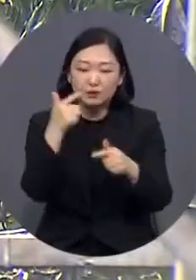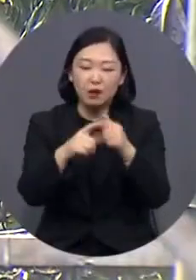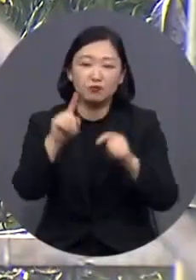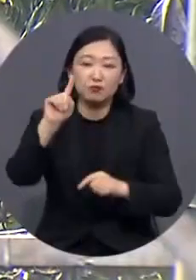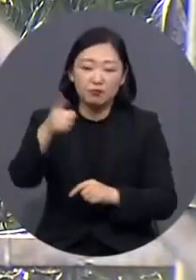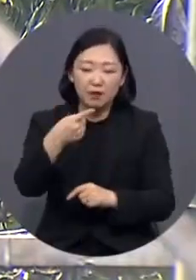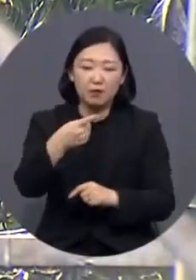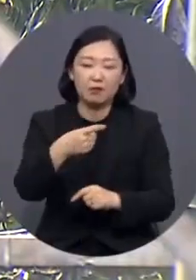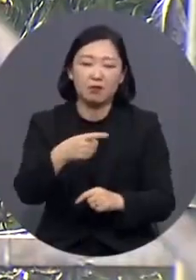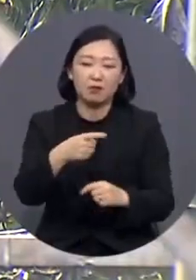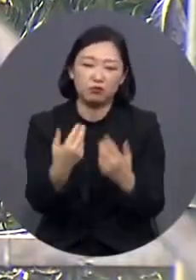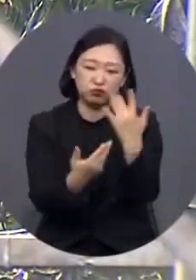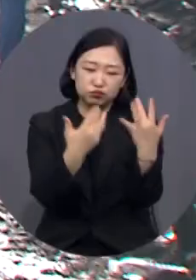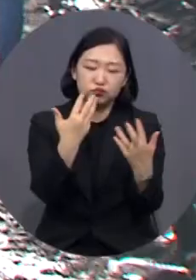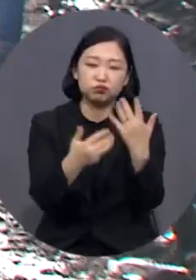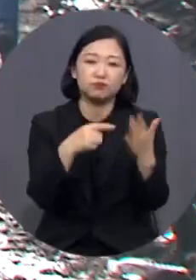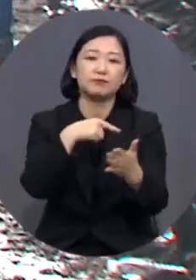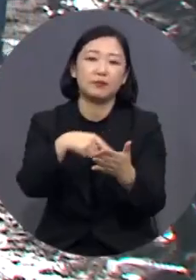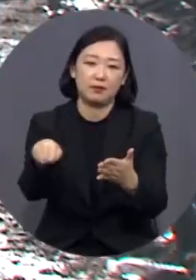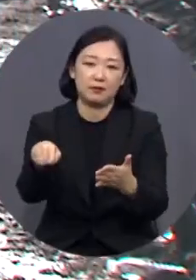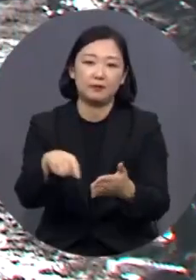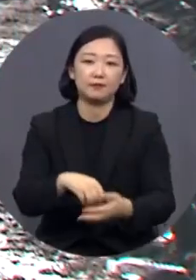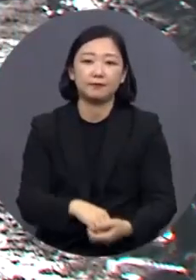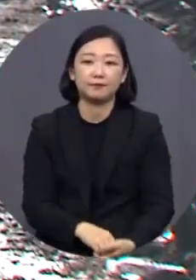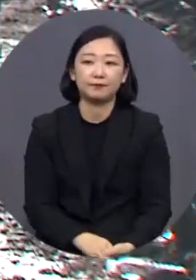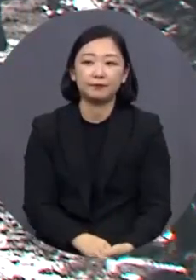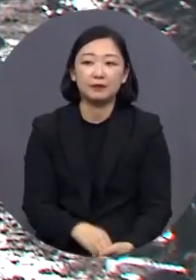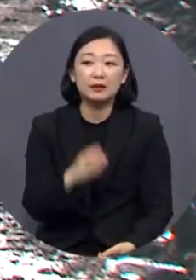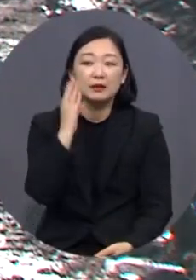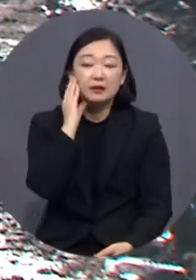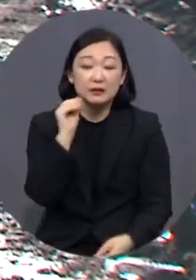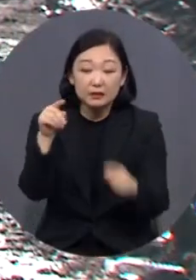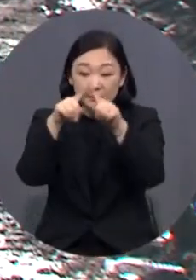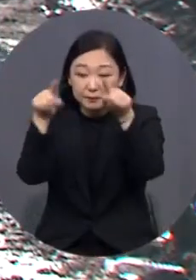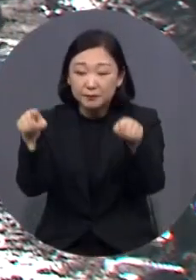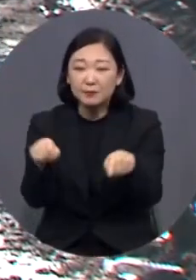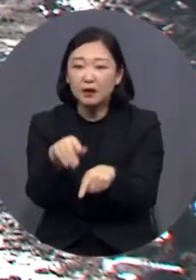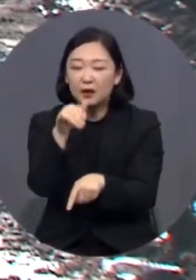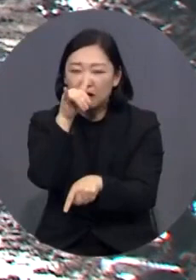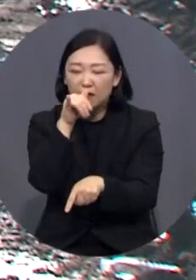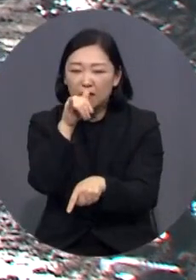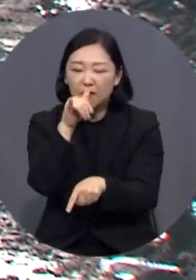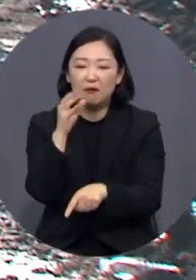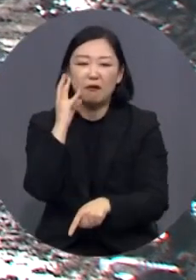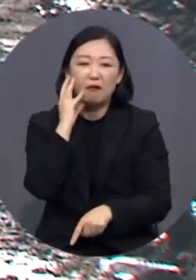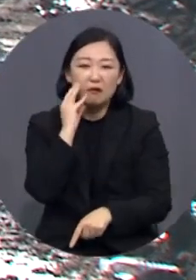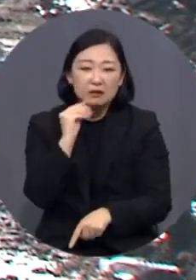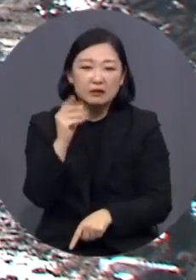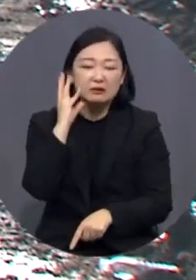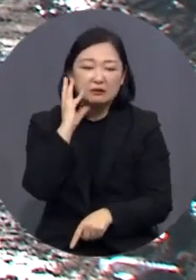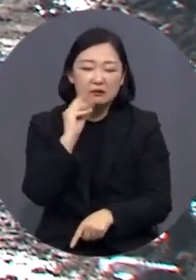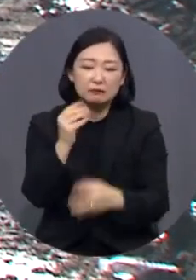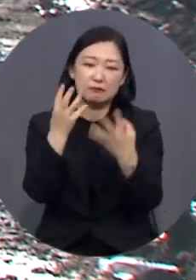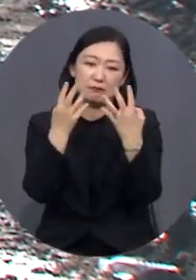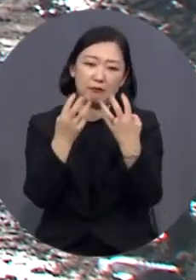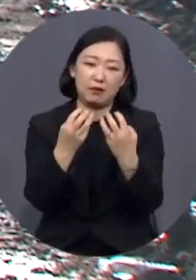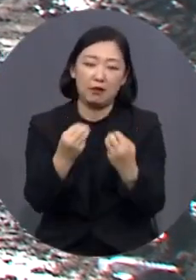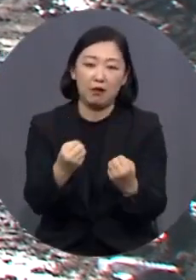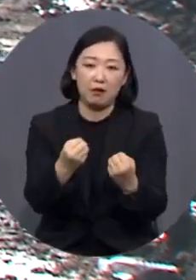피해를 입었습니다. 뒤쪽에 보시면 유류 탱크가 있습니다. 그래서 이제 많은 그 유류에서도